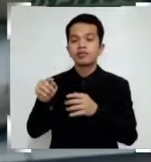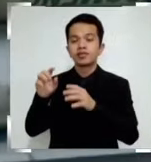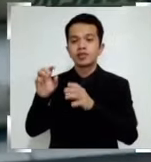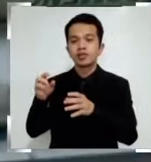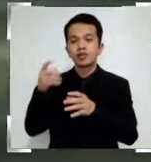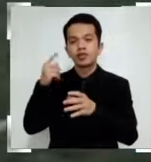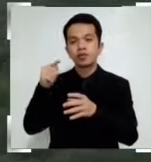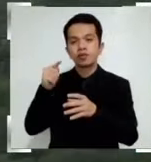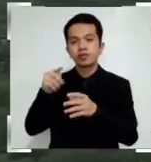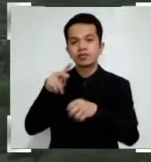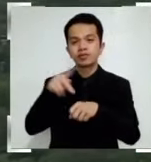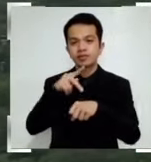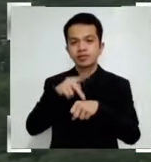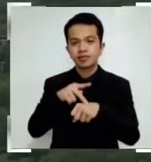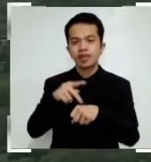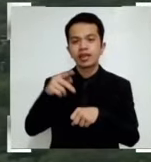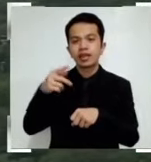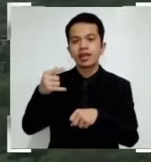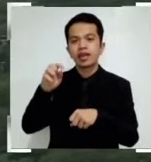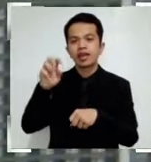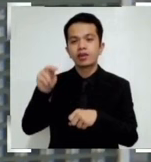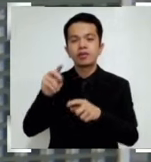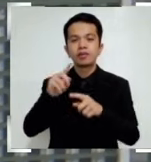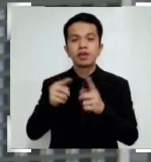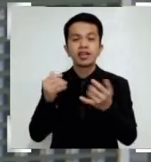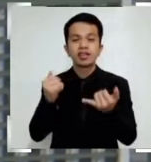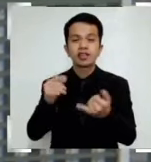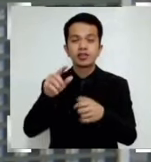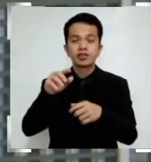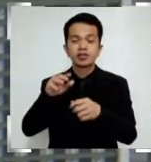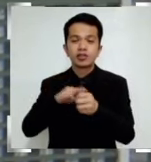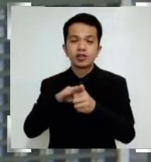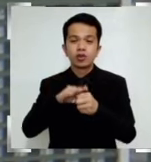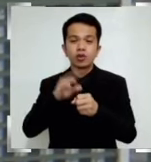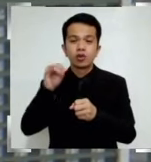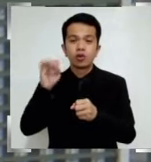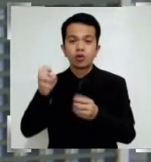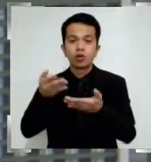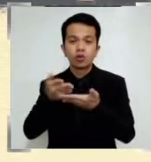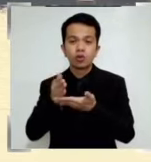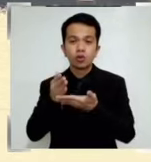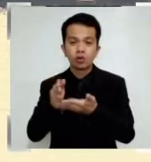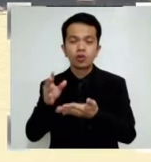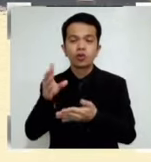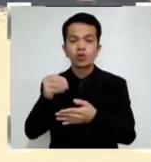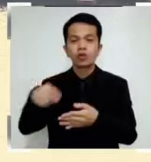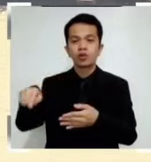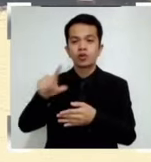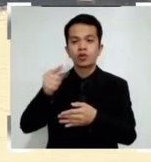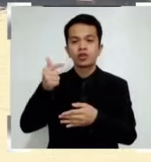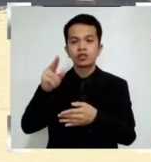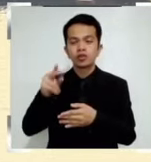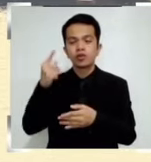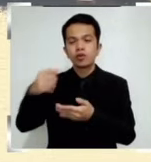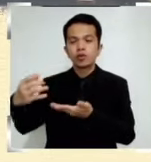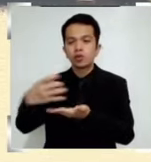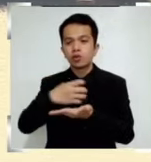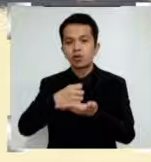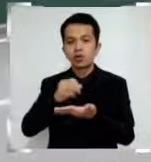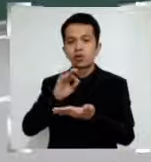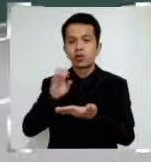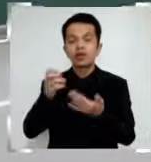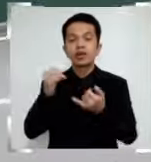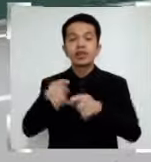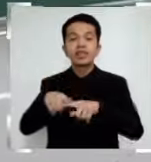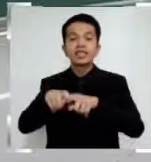o GRECON. Pero dahil nasa local government code ang karapatan at autonomiya ng mga LGU na mangolekta ng fees, ang suspendidong koleksyon